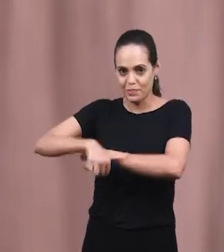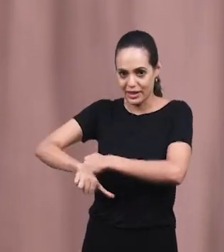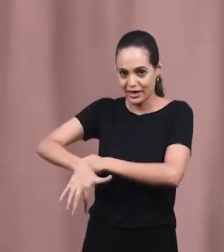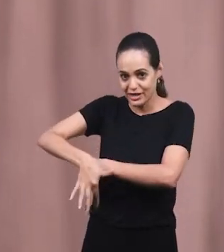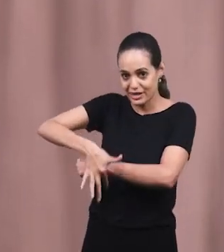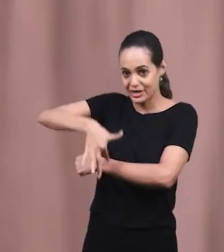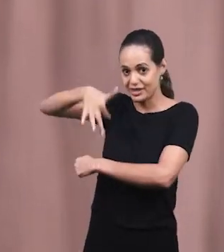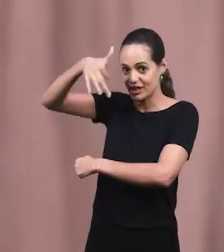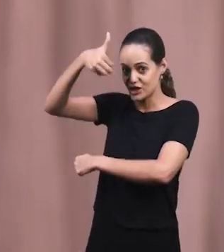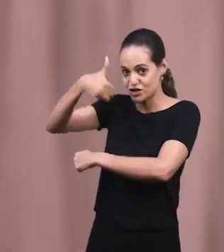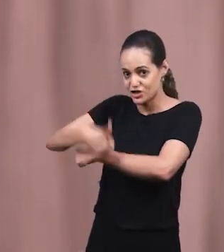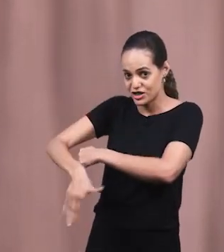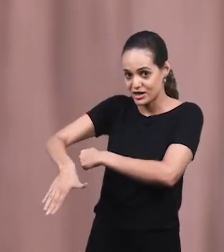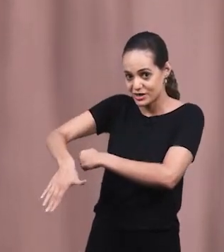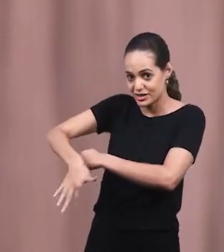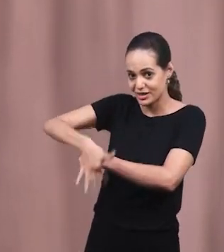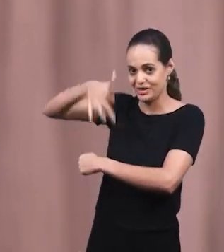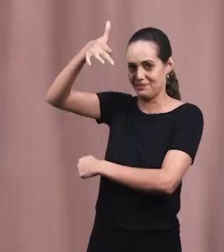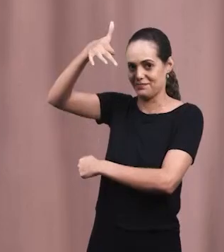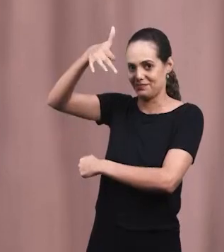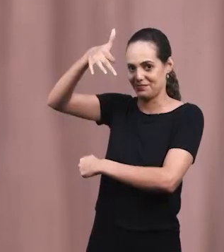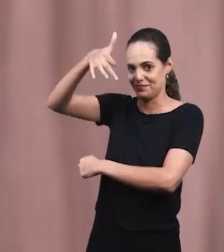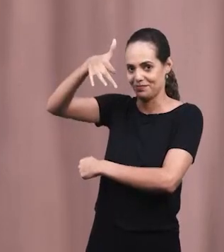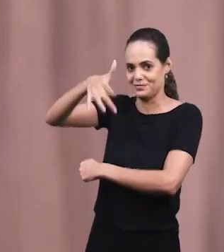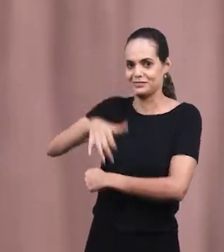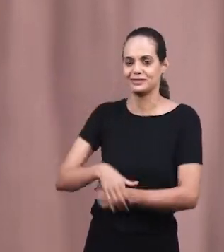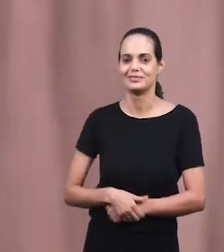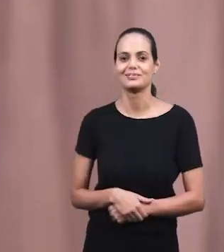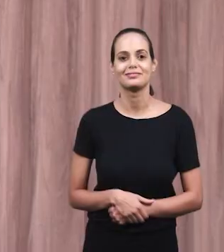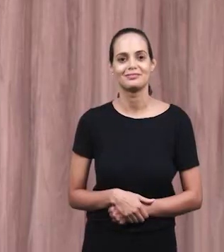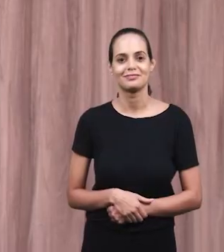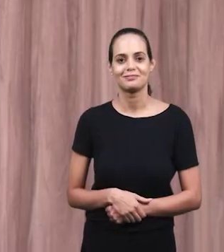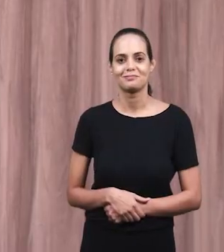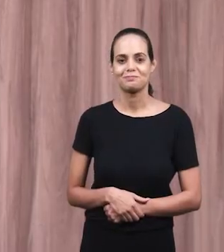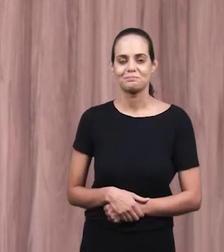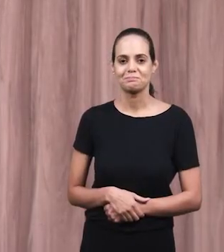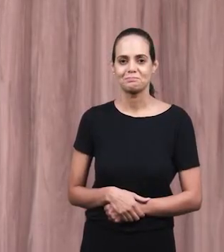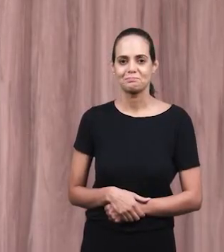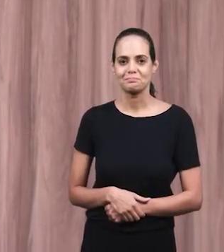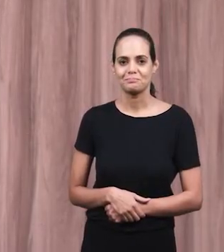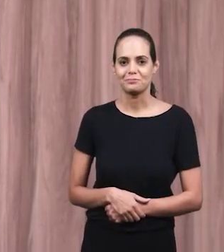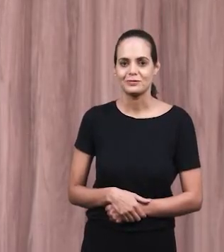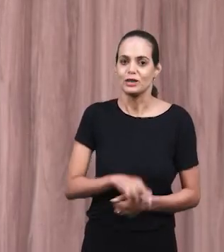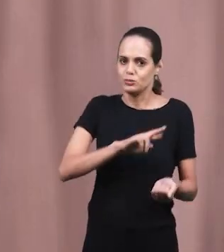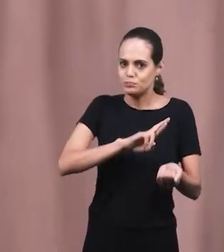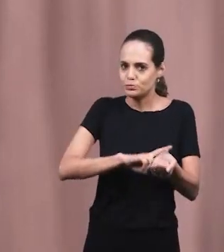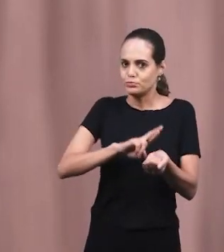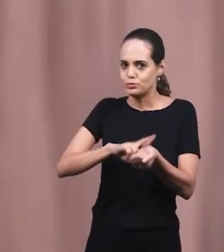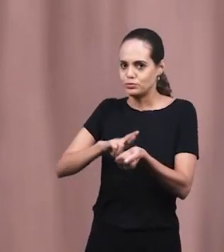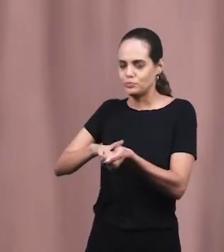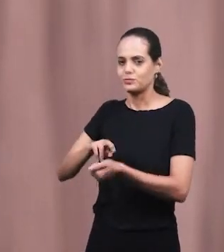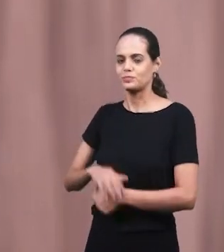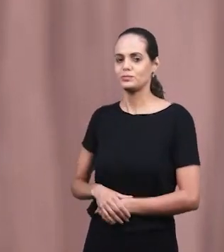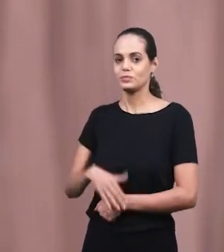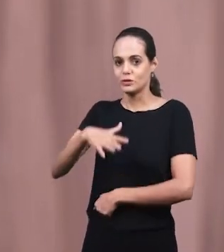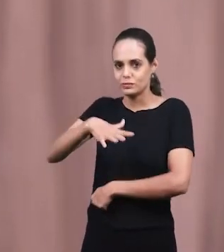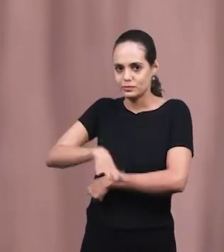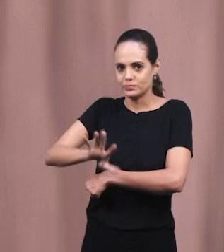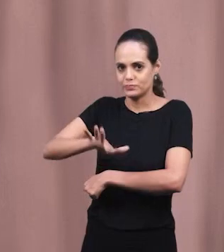B, I, X, I. Et ainsi, ça sert comme ça le temps.